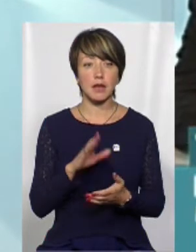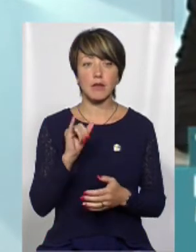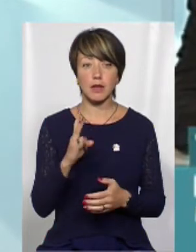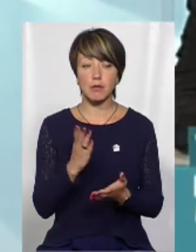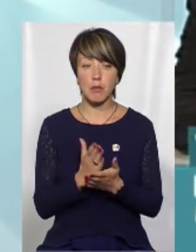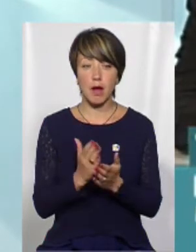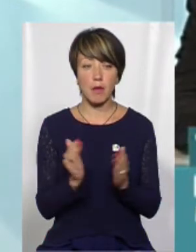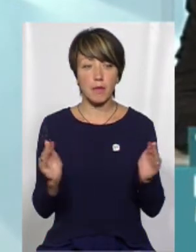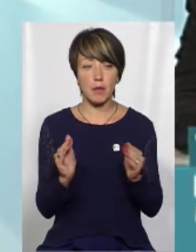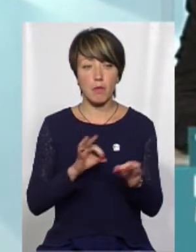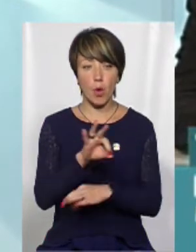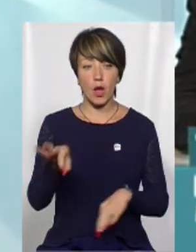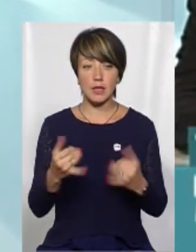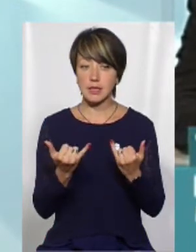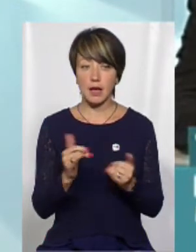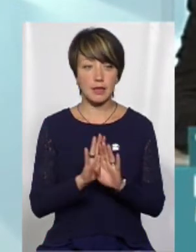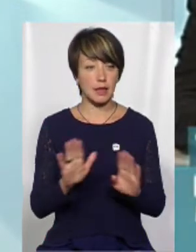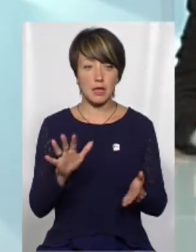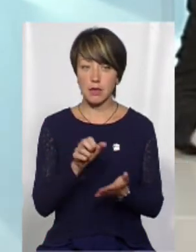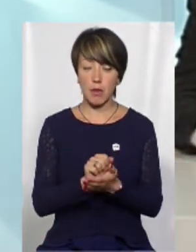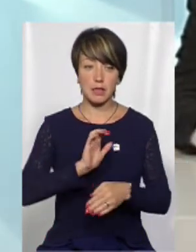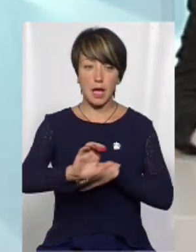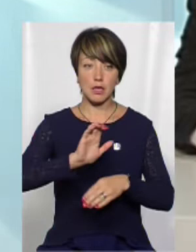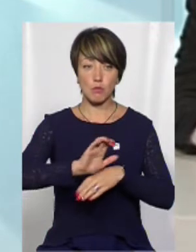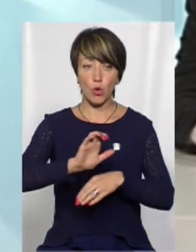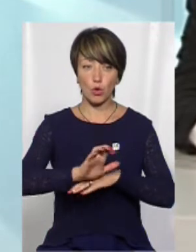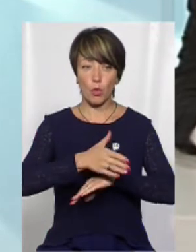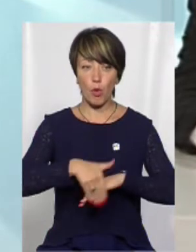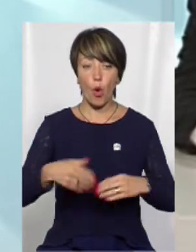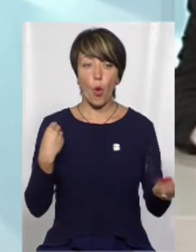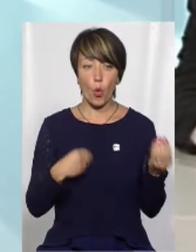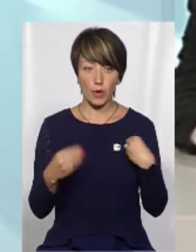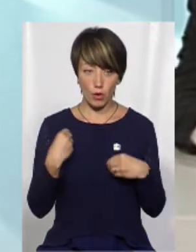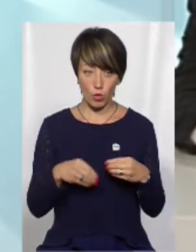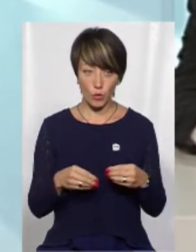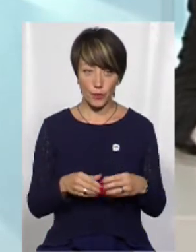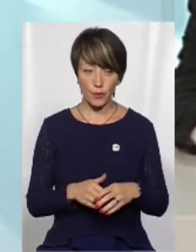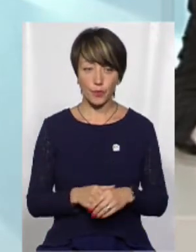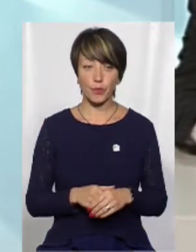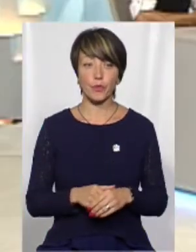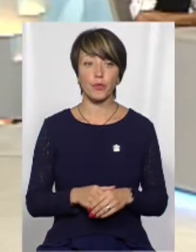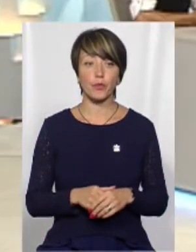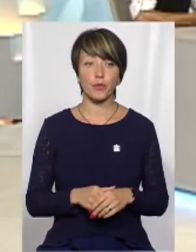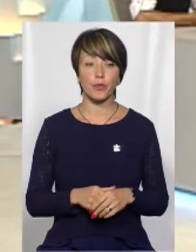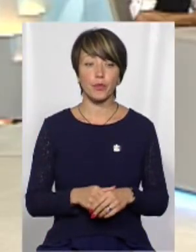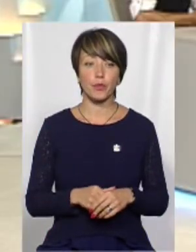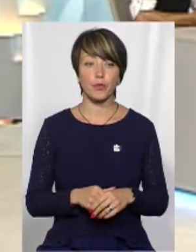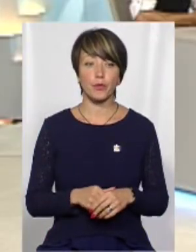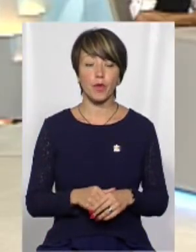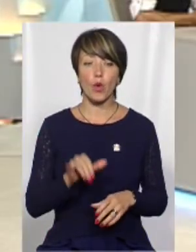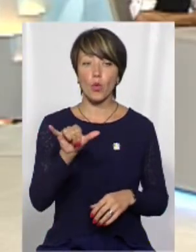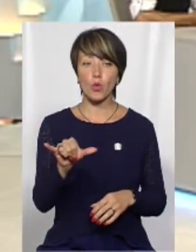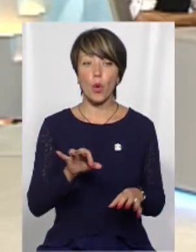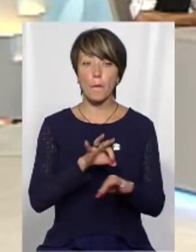має невеликий проект, оскільки зараз він не займається експортом одягу. Donc j'ai un petit projet d'ouvrir de magasin en Ukraine. В